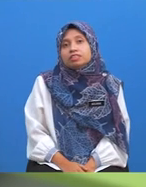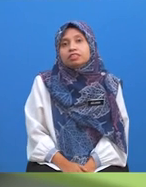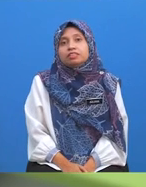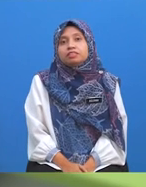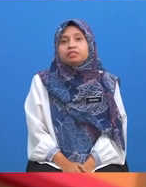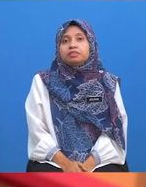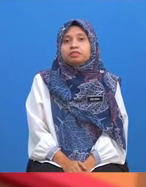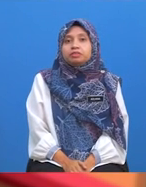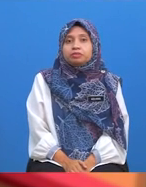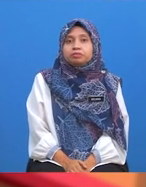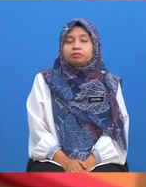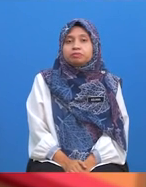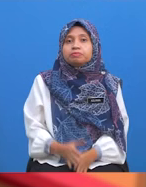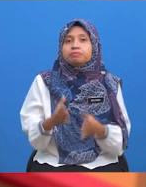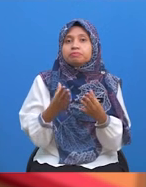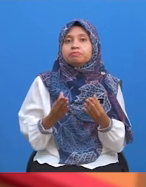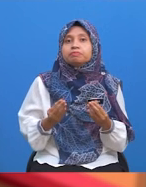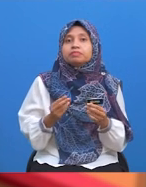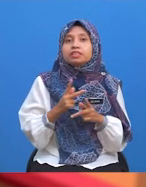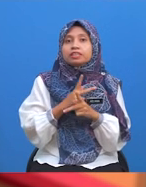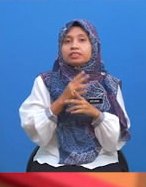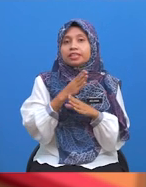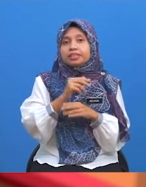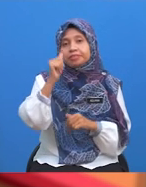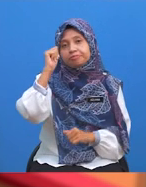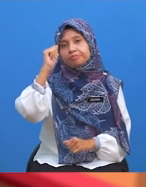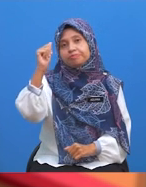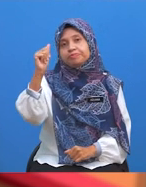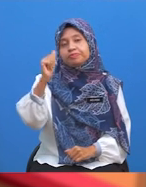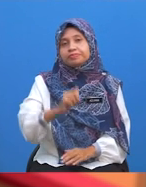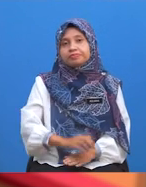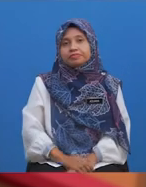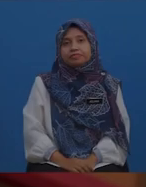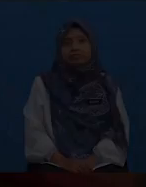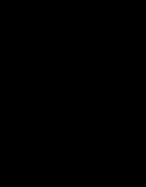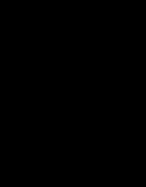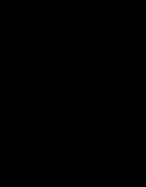Terima kasih dan Assalamualaikum.